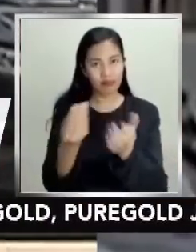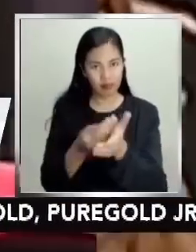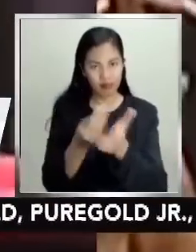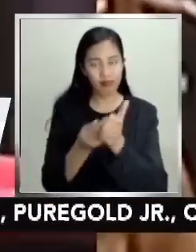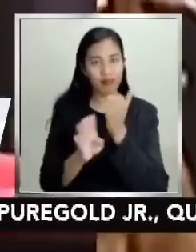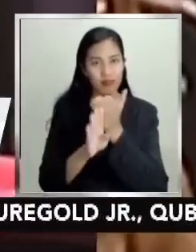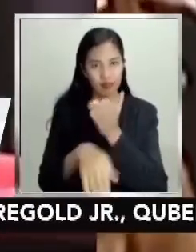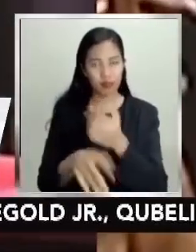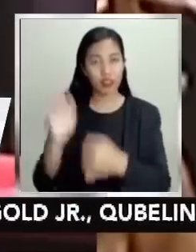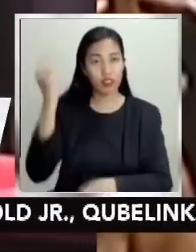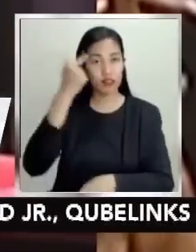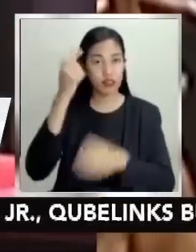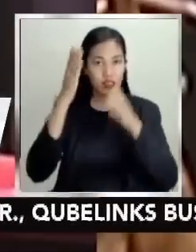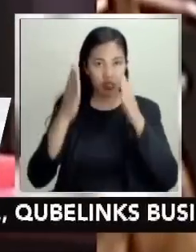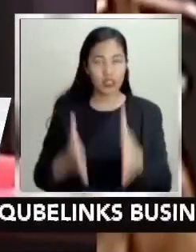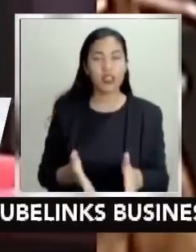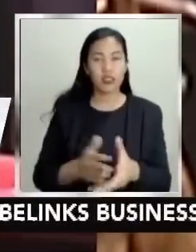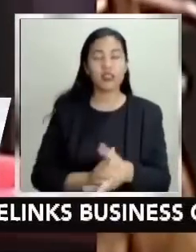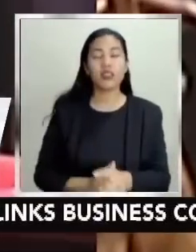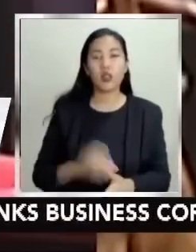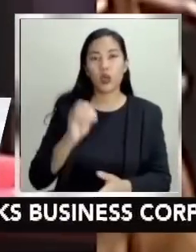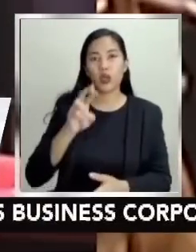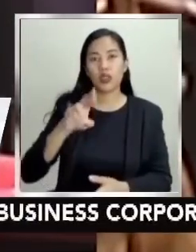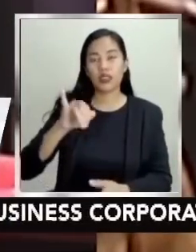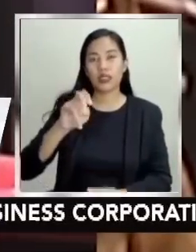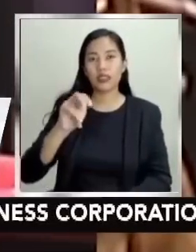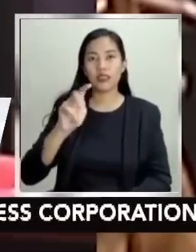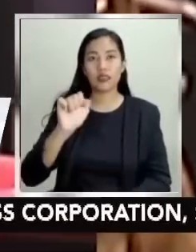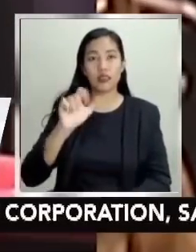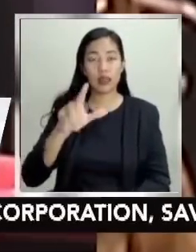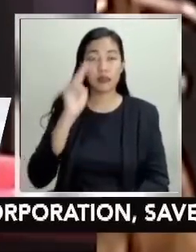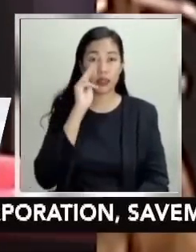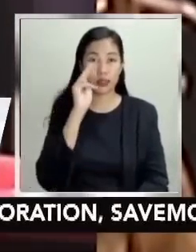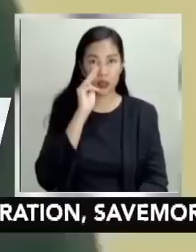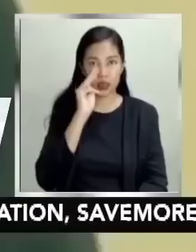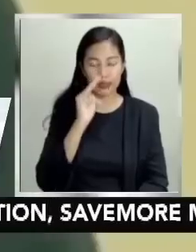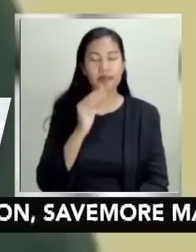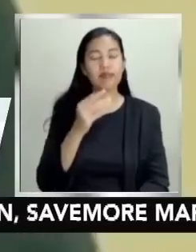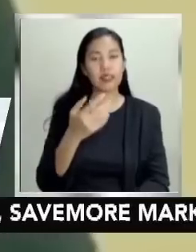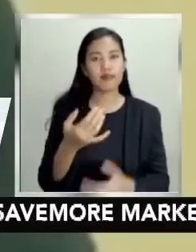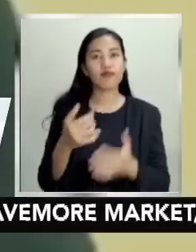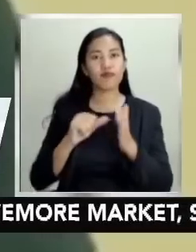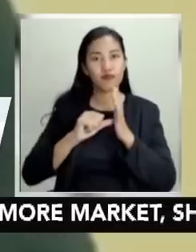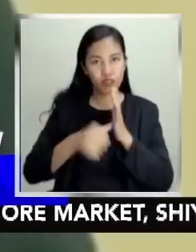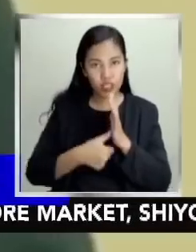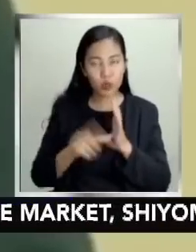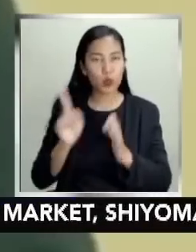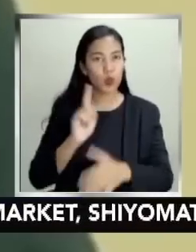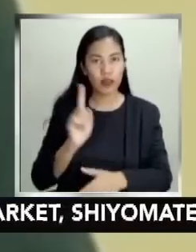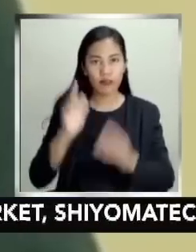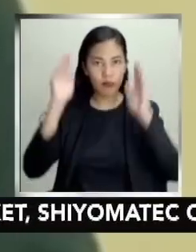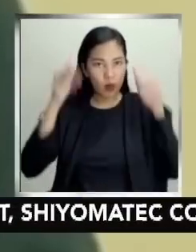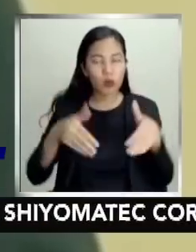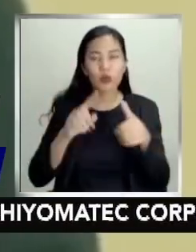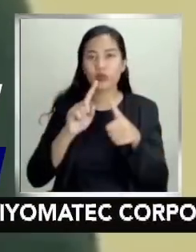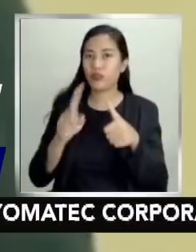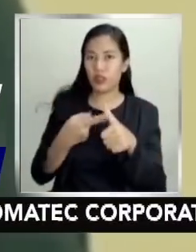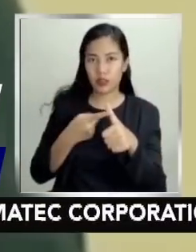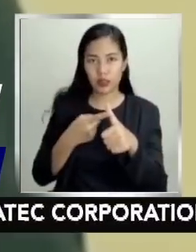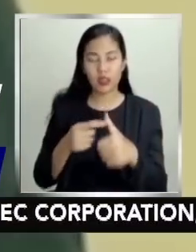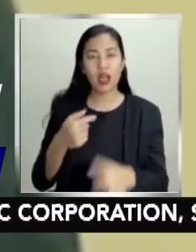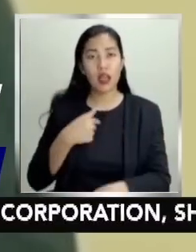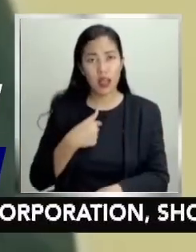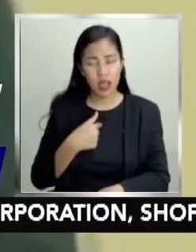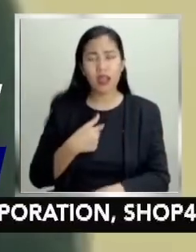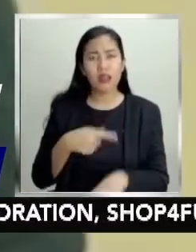Oriental Mindoro kung ano ang dapat na maging prioridad ng pamahalaan sa ngayon. I also care para sa ating mga